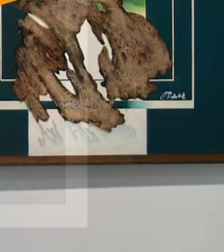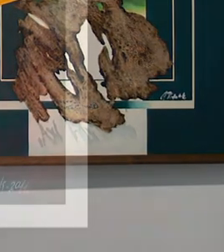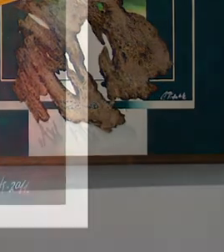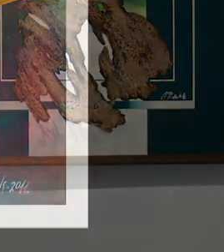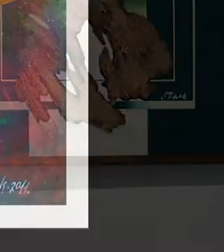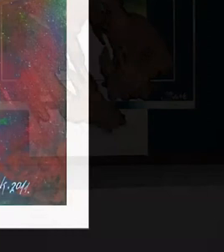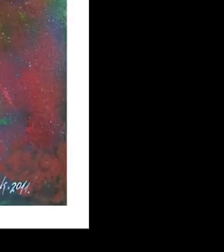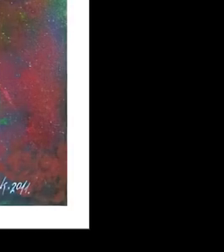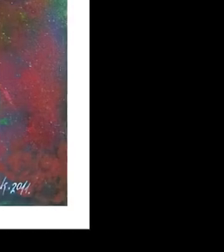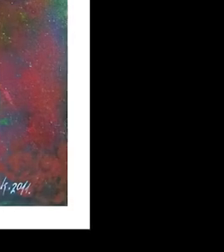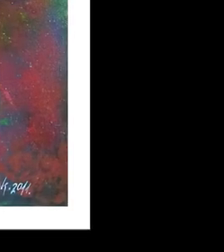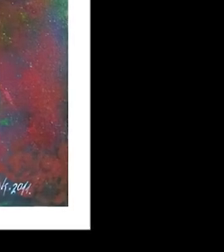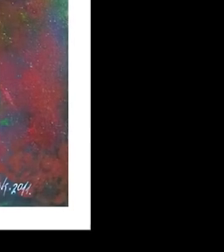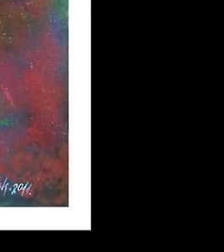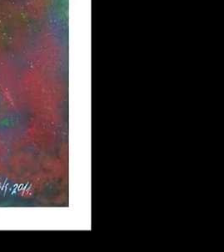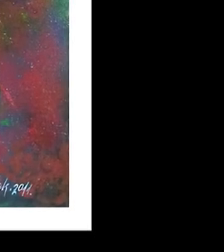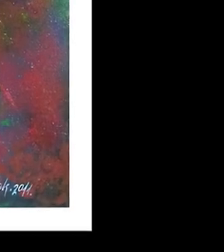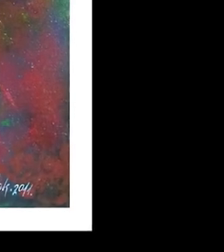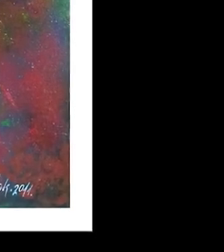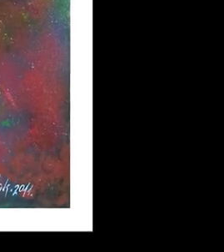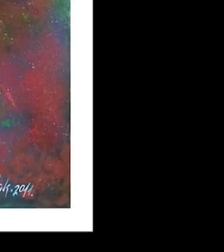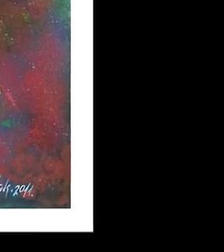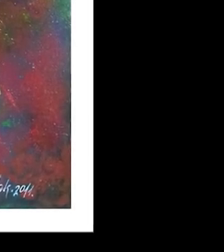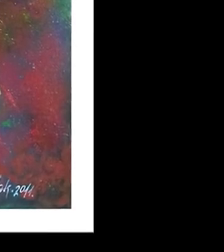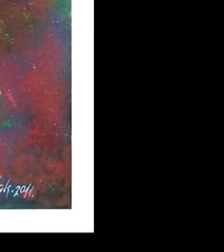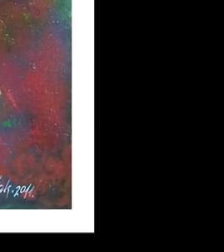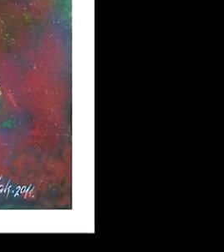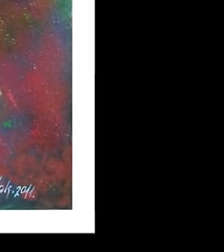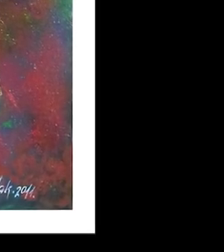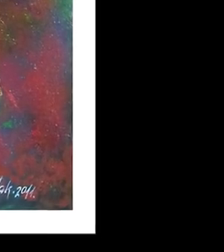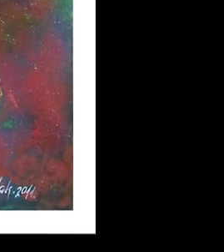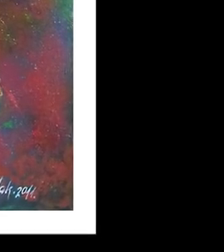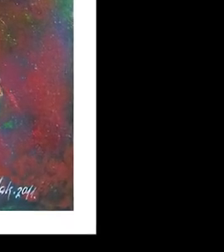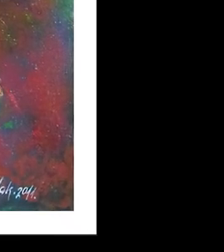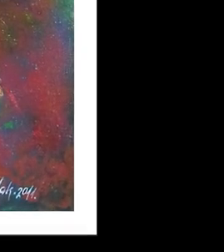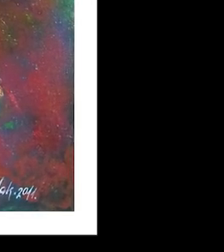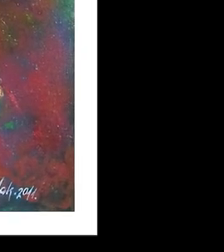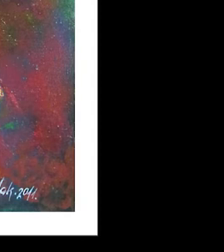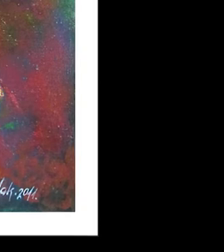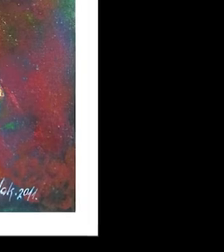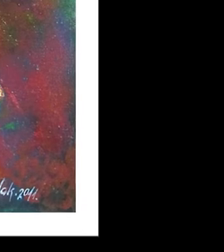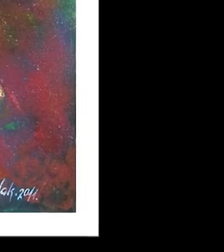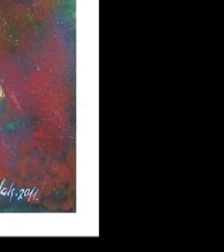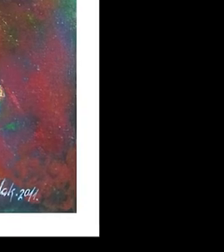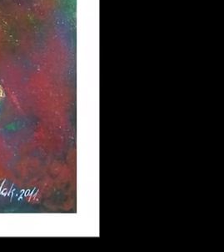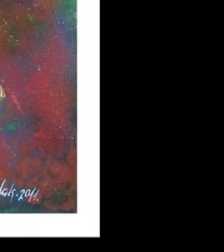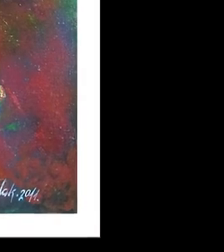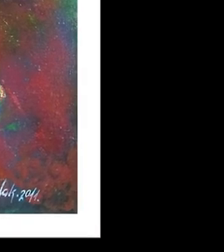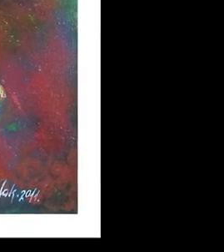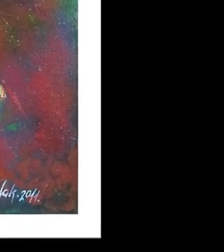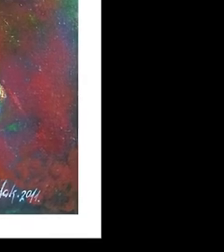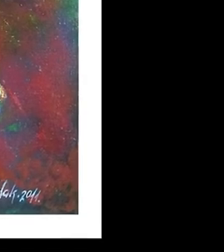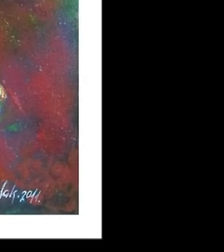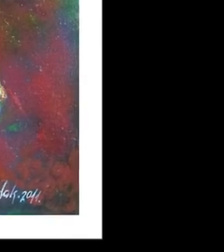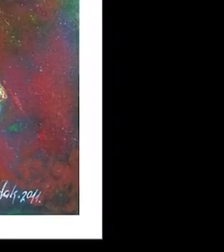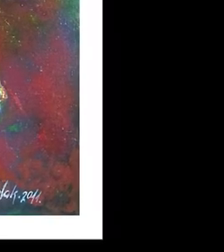zestawienia obrazu z tytułem staje się niedosłownym kluczem do interpretacji dzieła, bardziej otwierającym jednak niż ograniczającym naszą